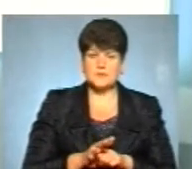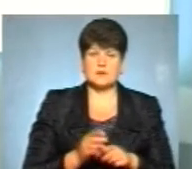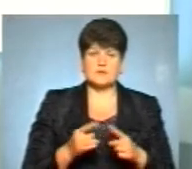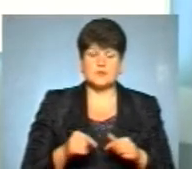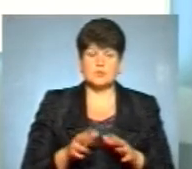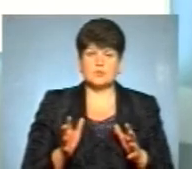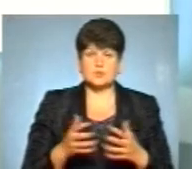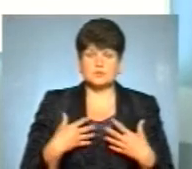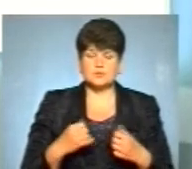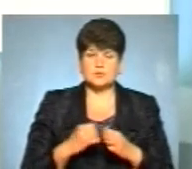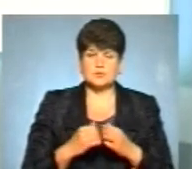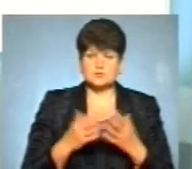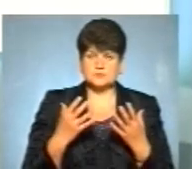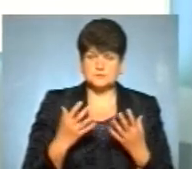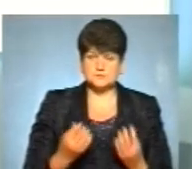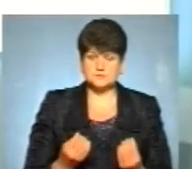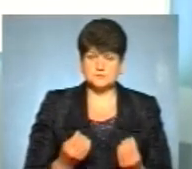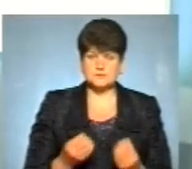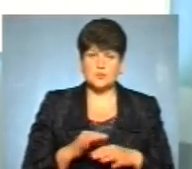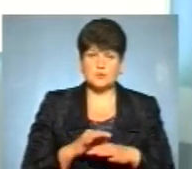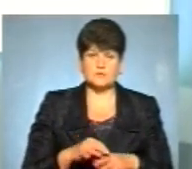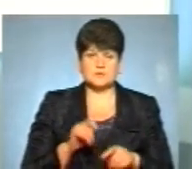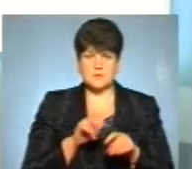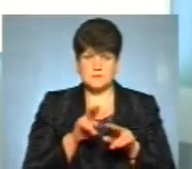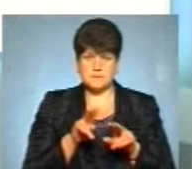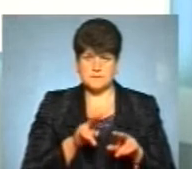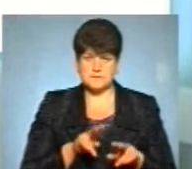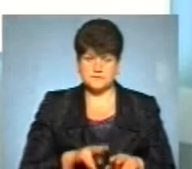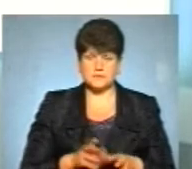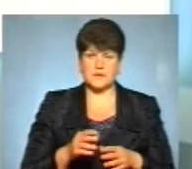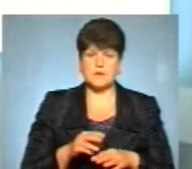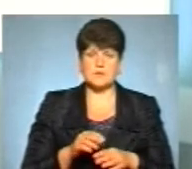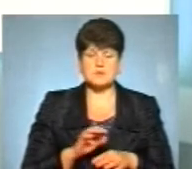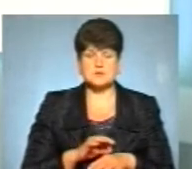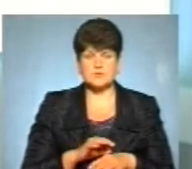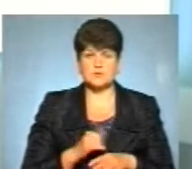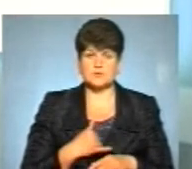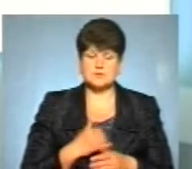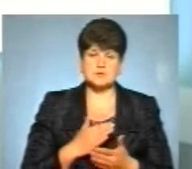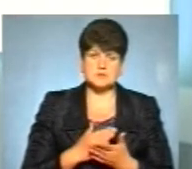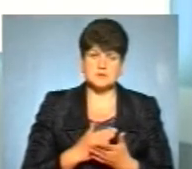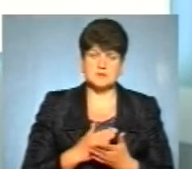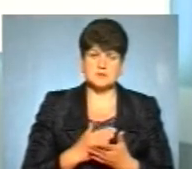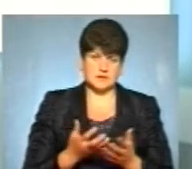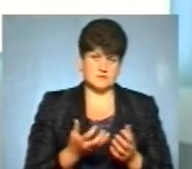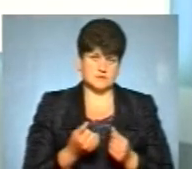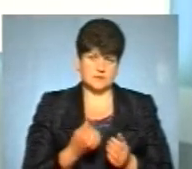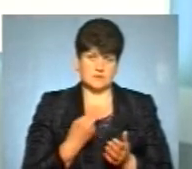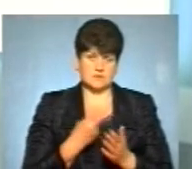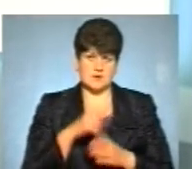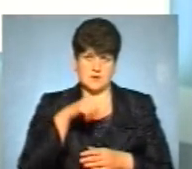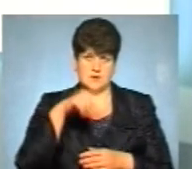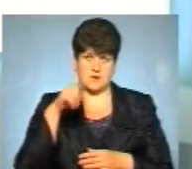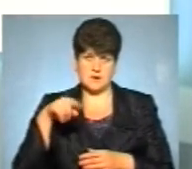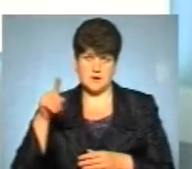охорони здоров'я щоденно проводиться моніторинг захворюваності, і в нас є ось такий, я собою взяв ефір графік, так,